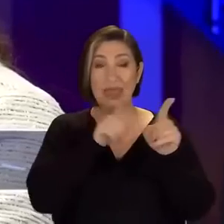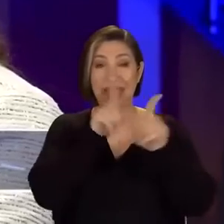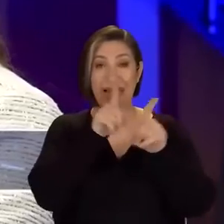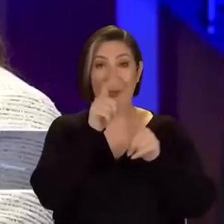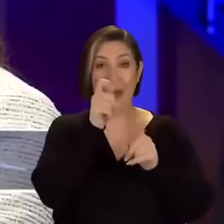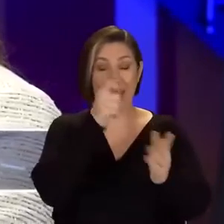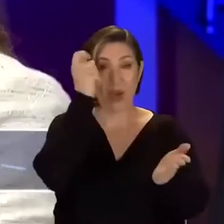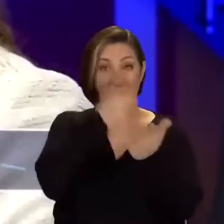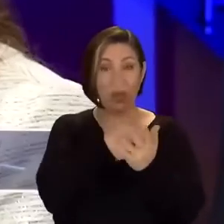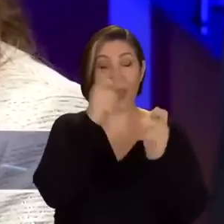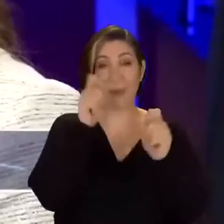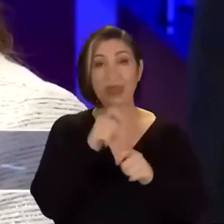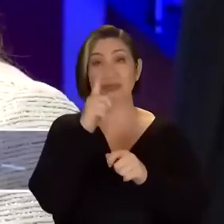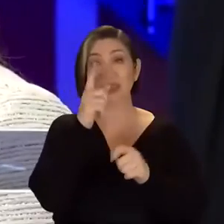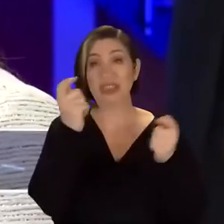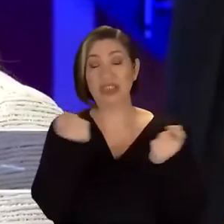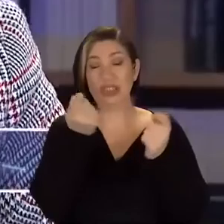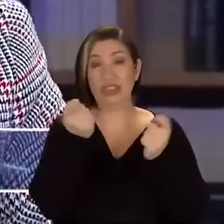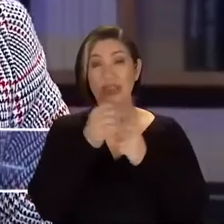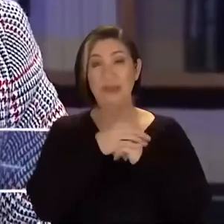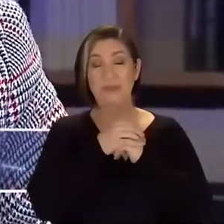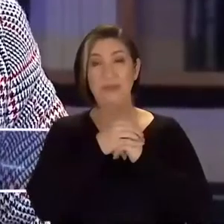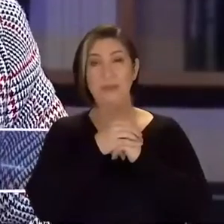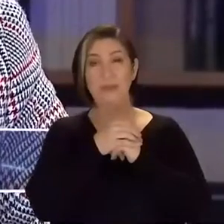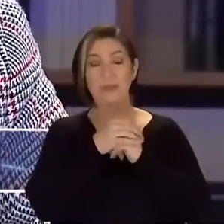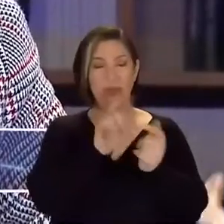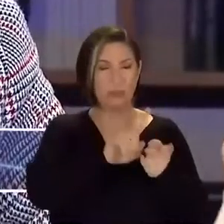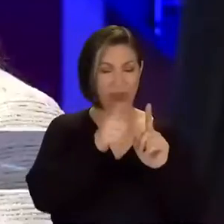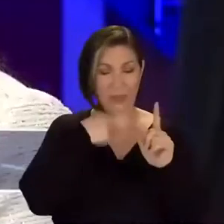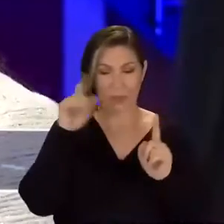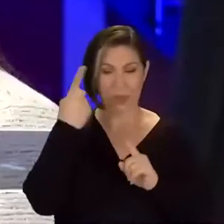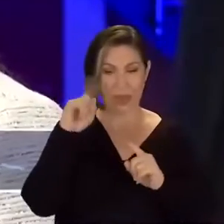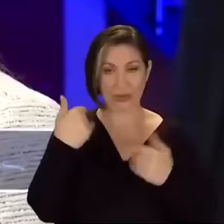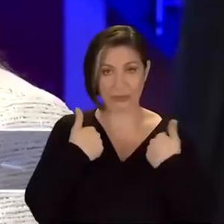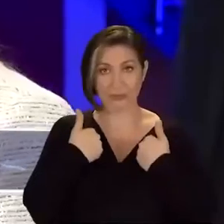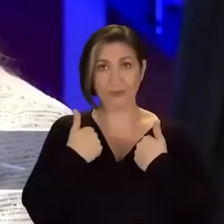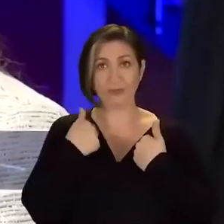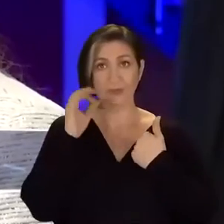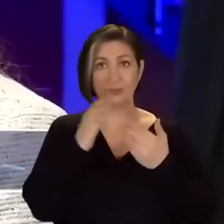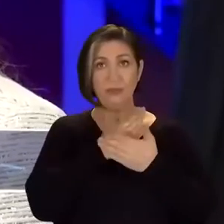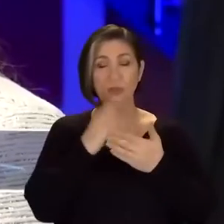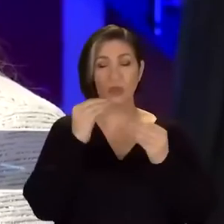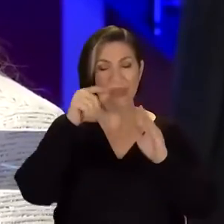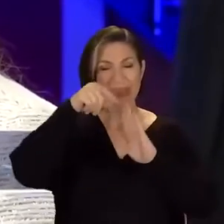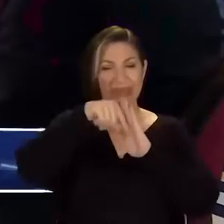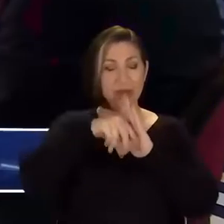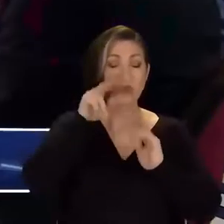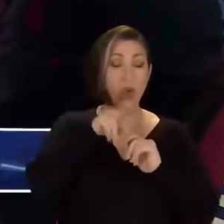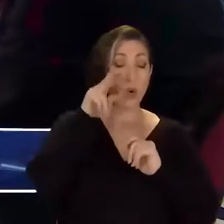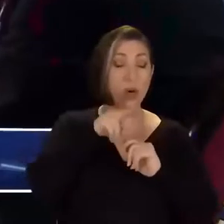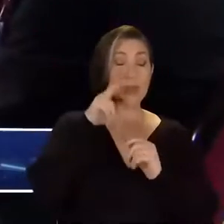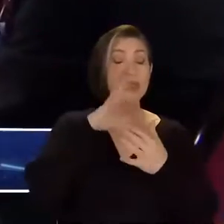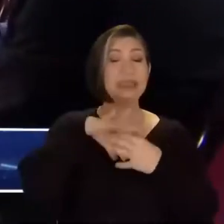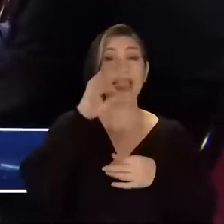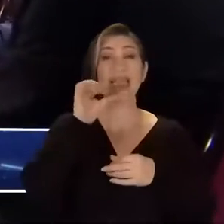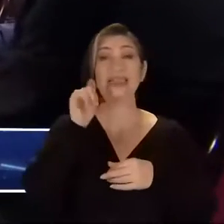parayla ödeme yaptığınız bir işi yönetmeye çalışıyorum ya. Sürekli ben de tabii konunun çok detayında olduğum için insanlar